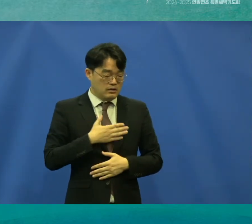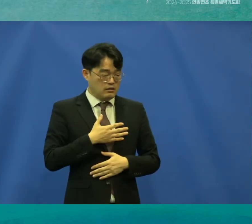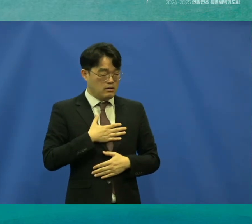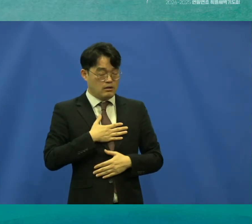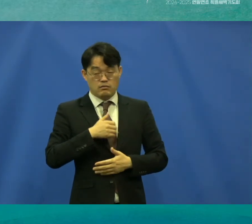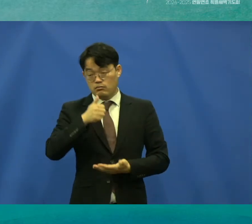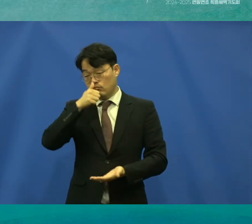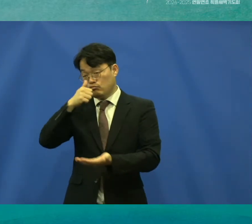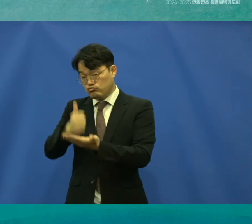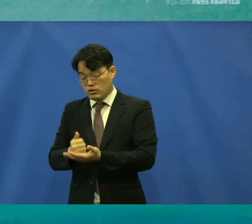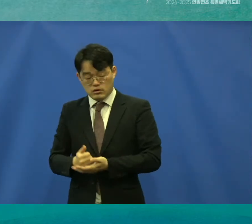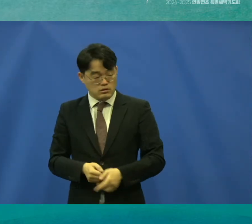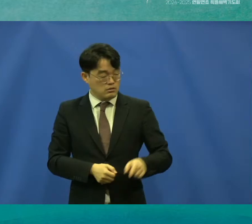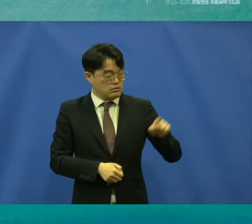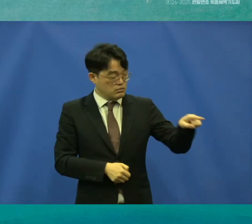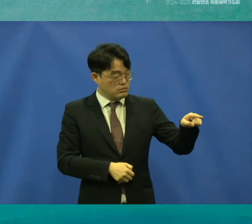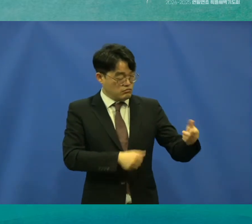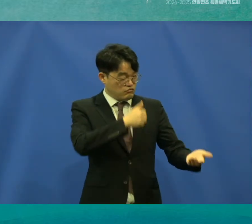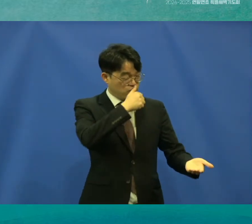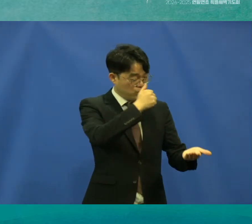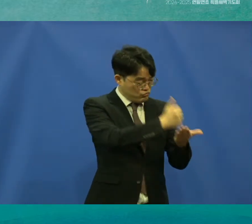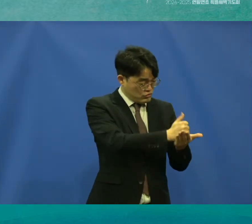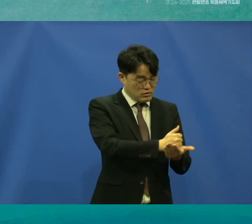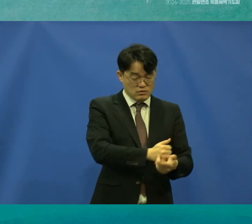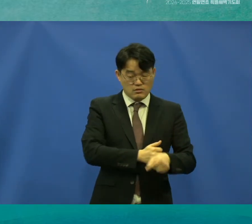내 죄가 그렇게 커?